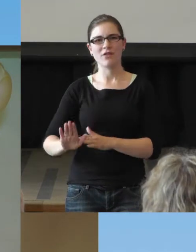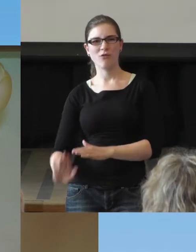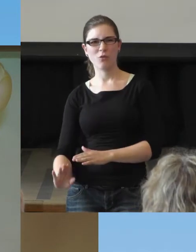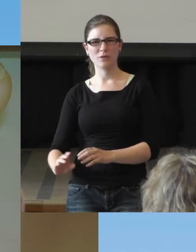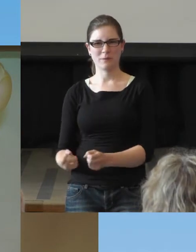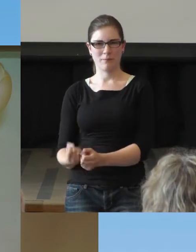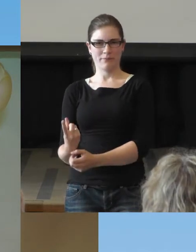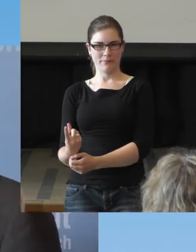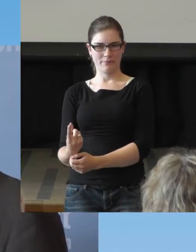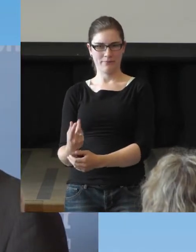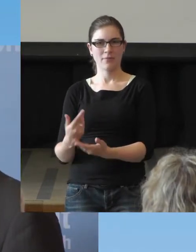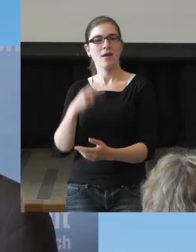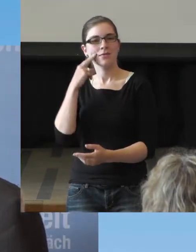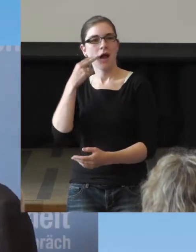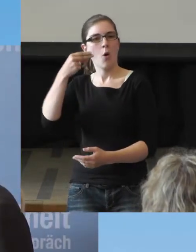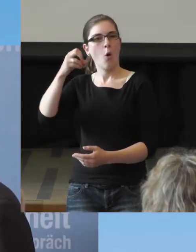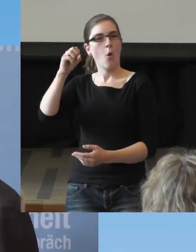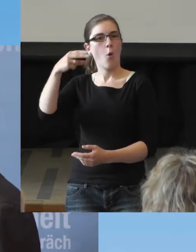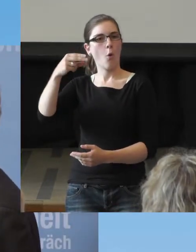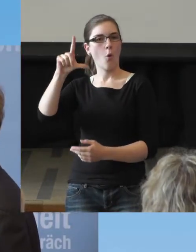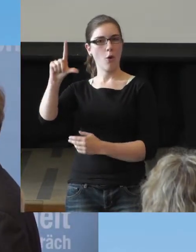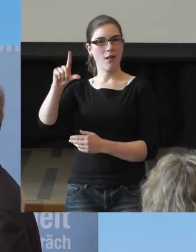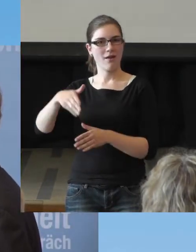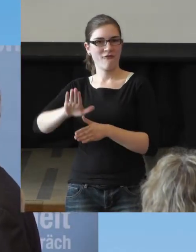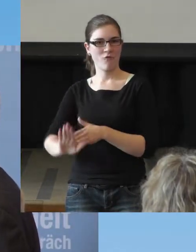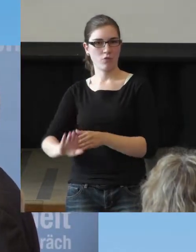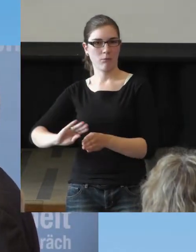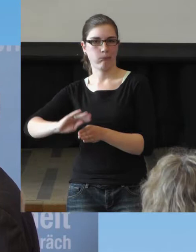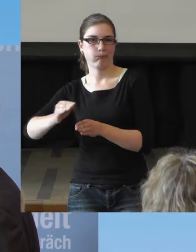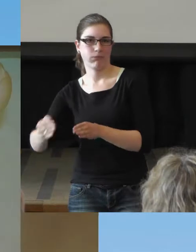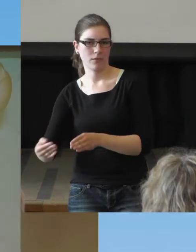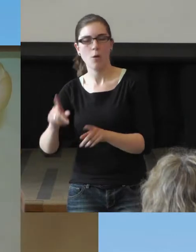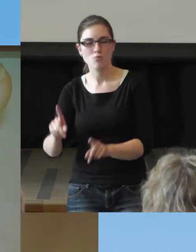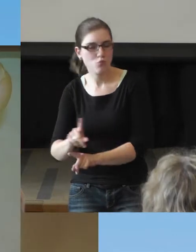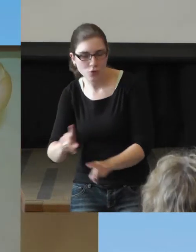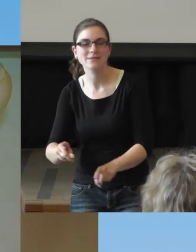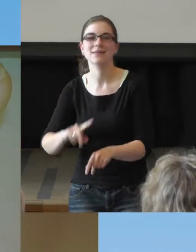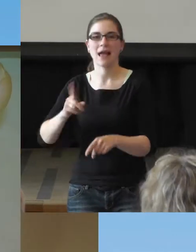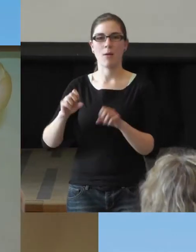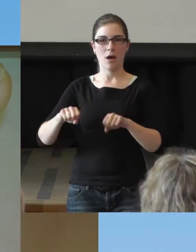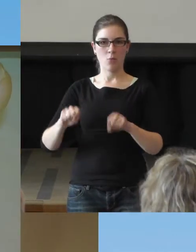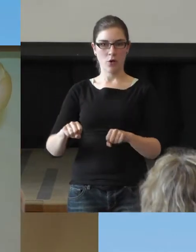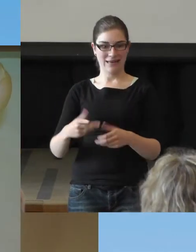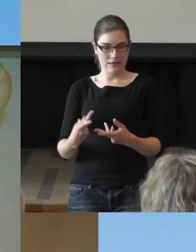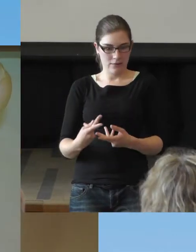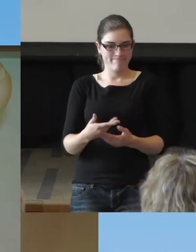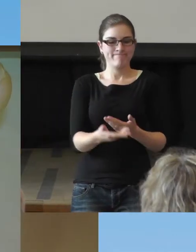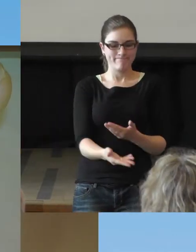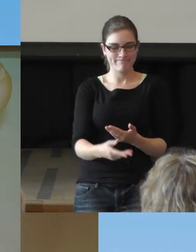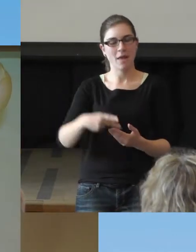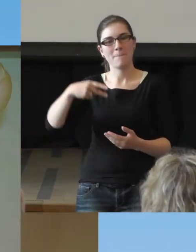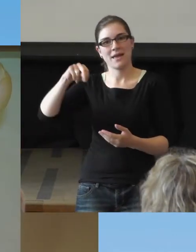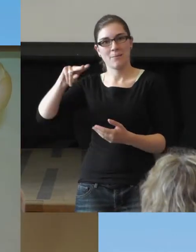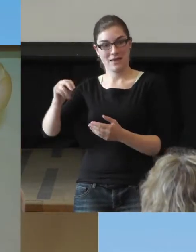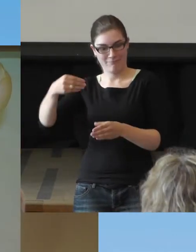ein Hohlfuß muss nicht sein, kann aber sein und wenn man eine Polyneuropathie mit so einem Fuß hat, dann lohnt es sich